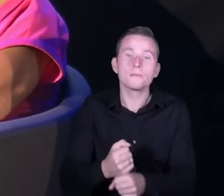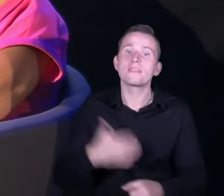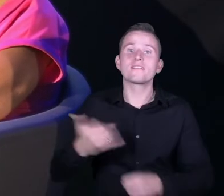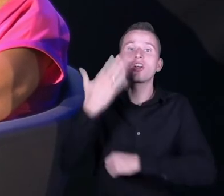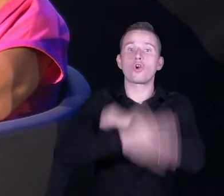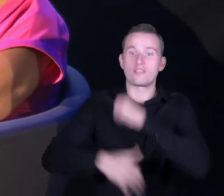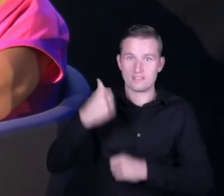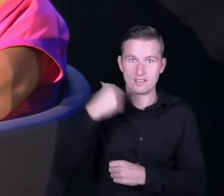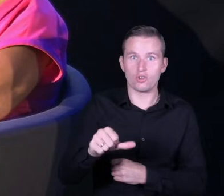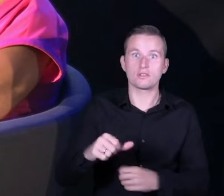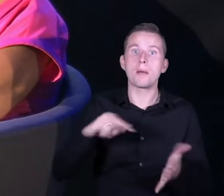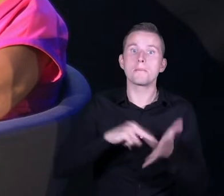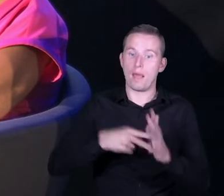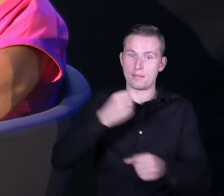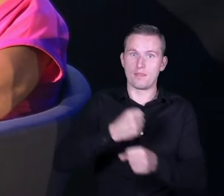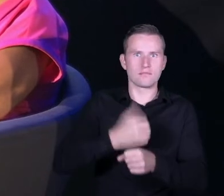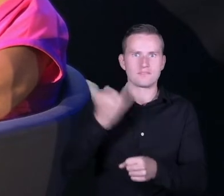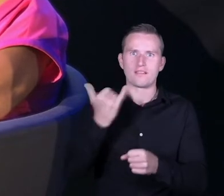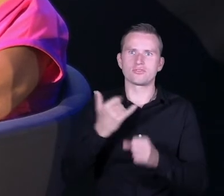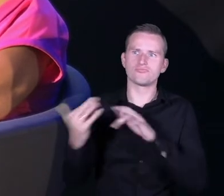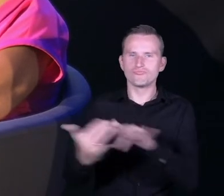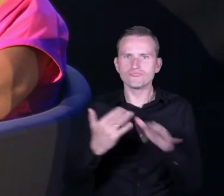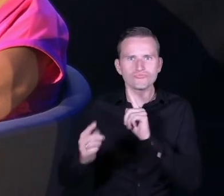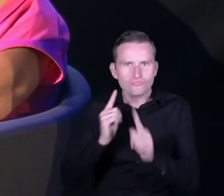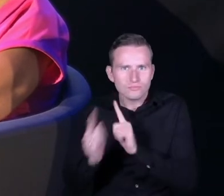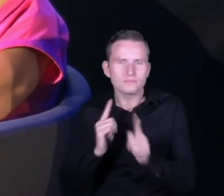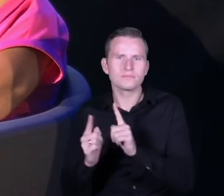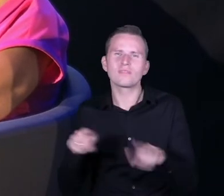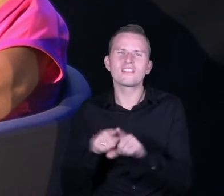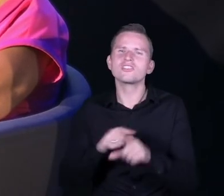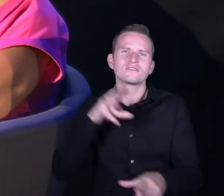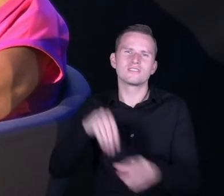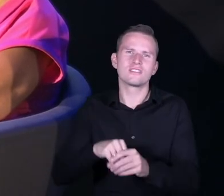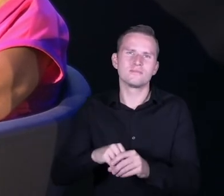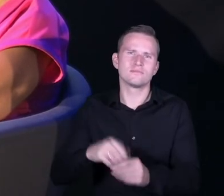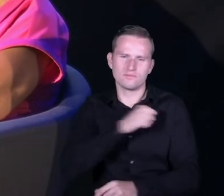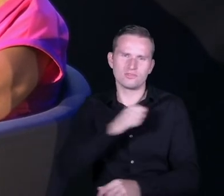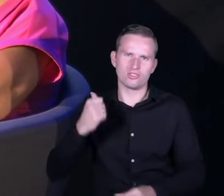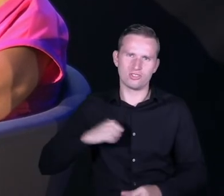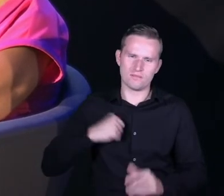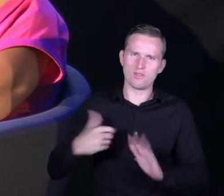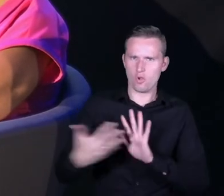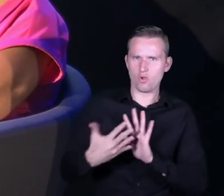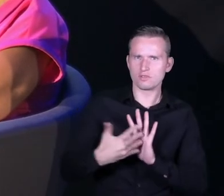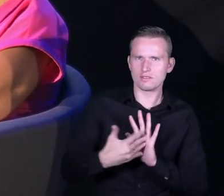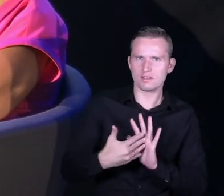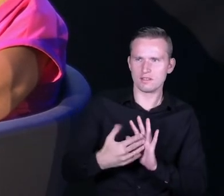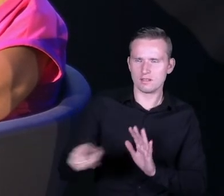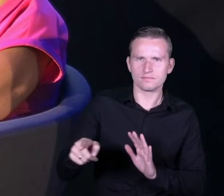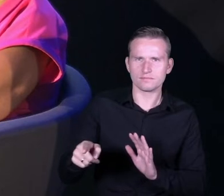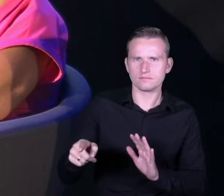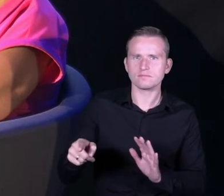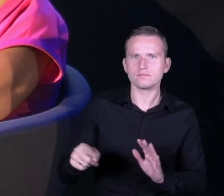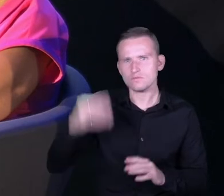pracy jest omawiany. Związany to jest też oczywiście z samooceną ucznia, ale też informacją zwrotną